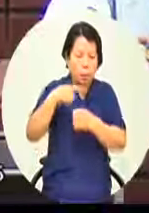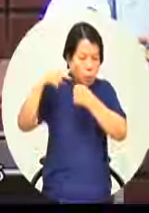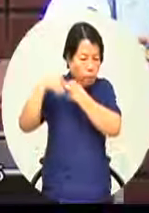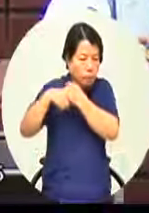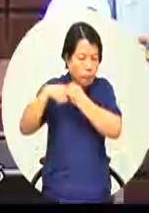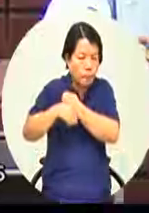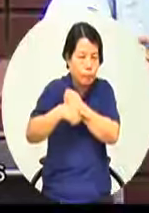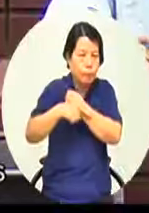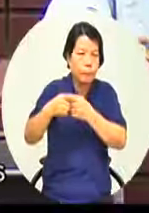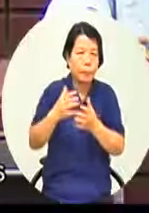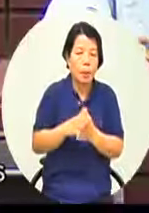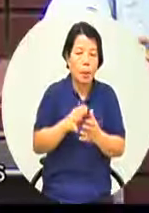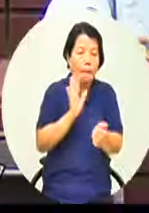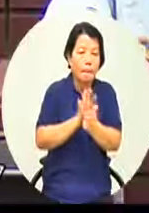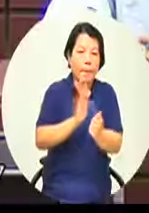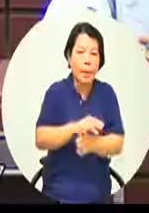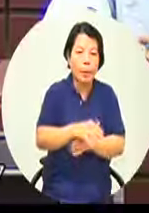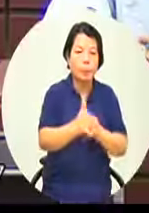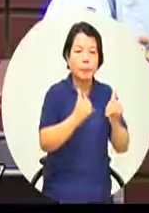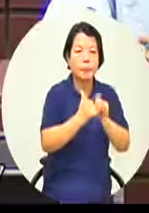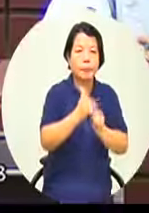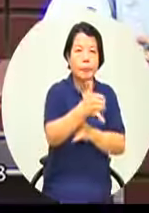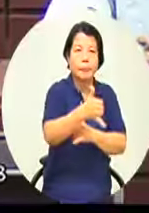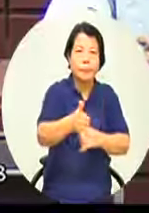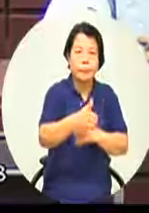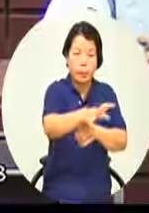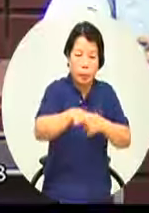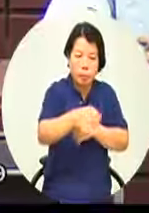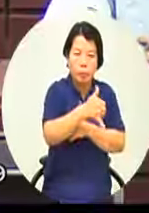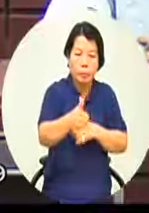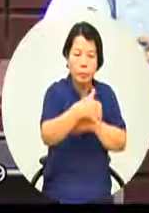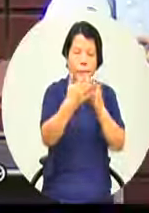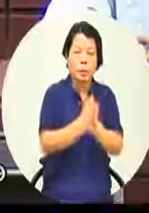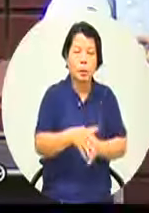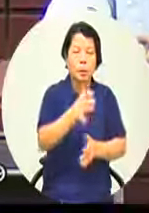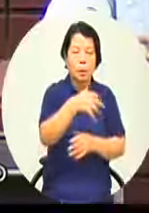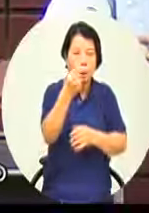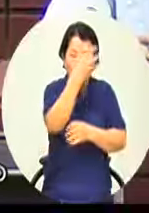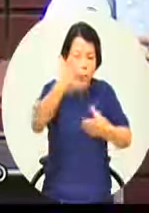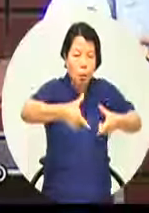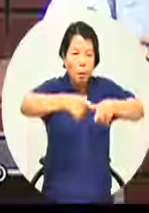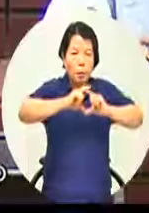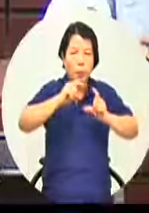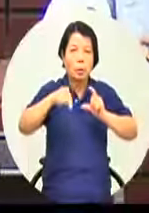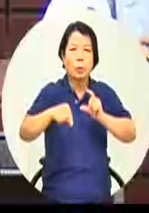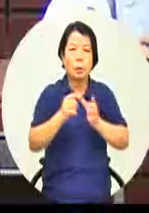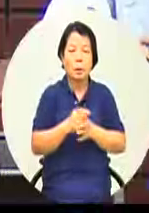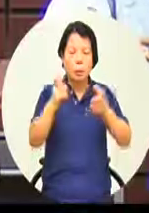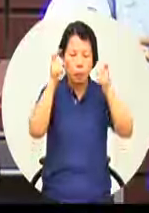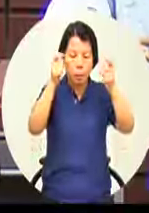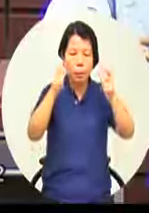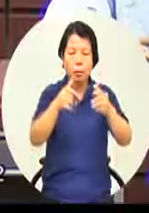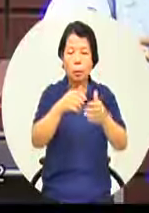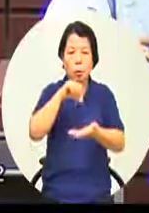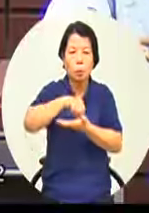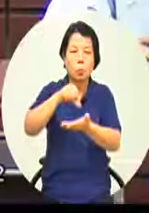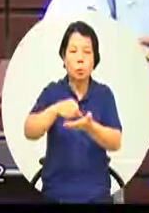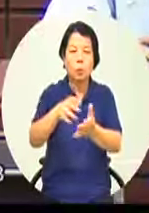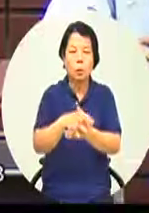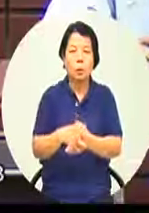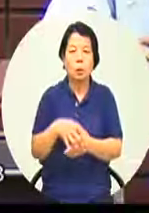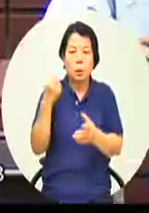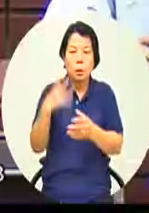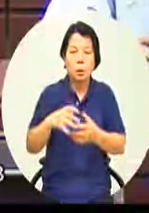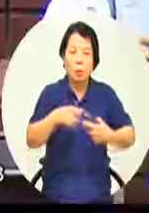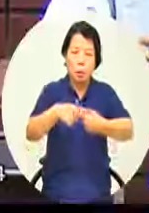么去帮忙我们现在的农民朋友，甚至我们年轻农民朋友回到我们高雄，我组成了一个新农大联盟，就是用你独家讲的格